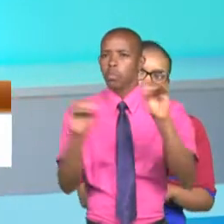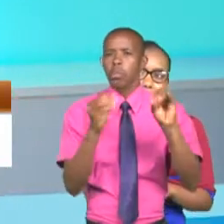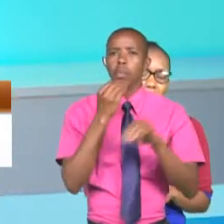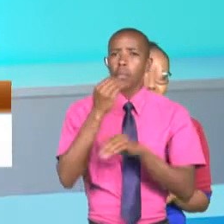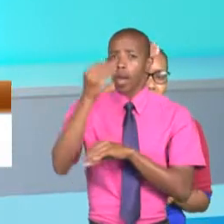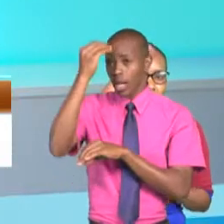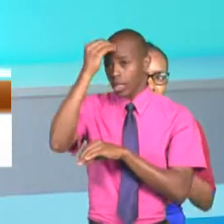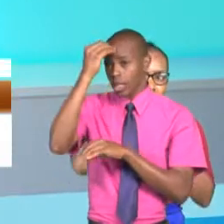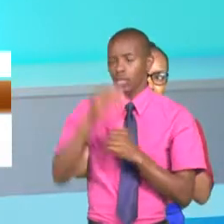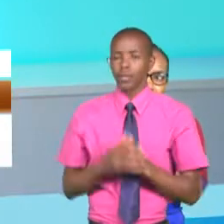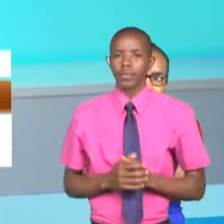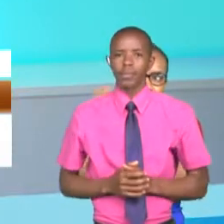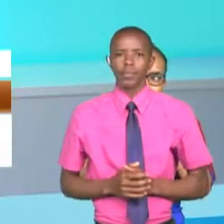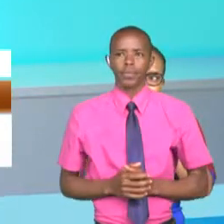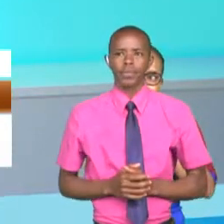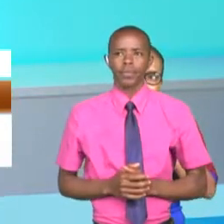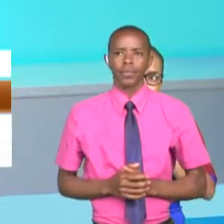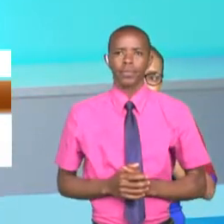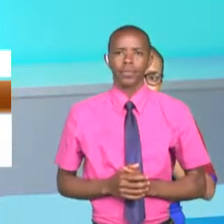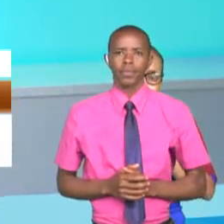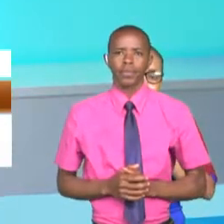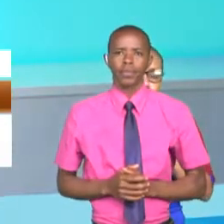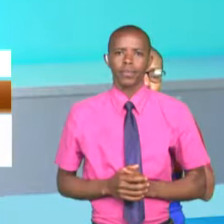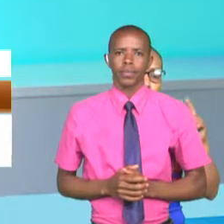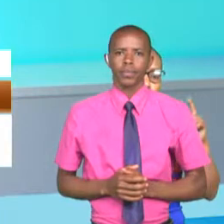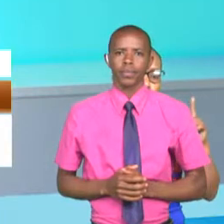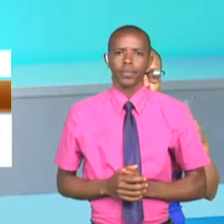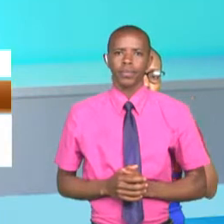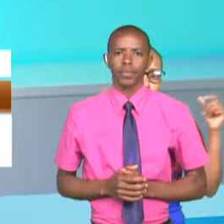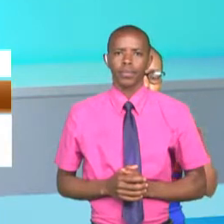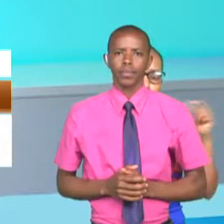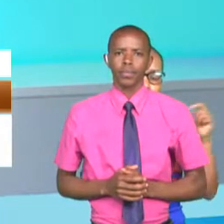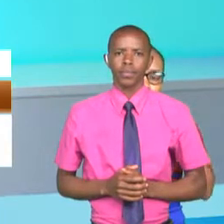change the wording of Health Service Commission and then try